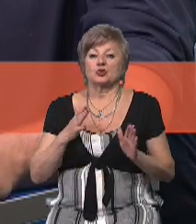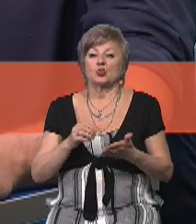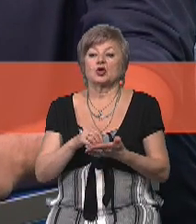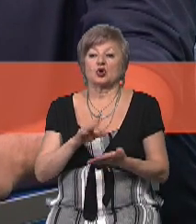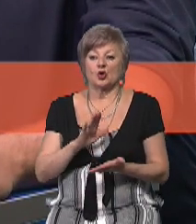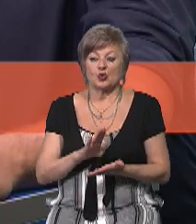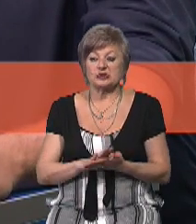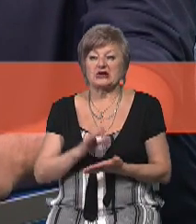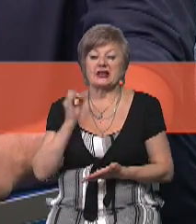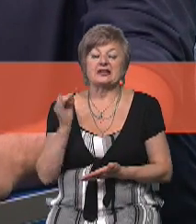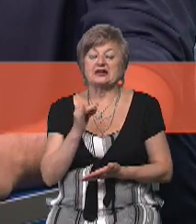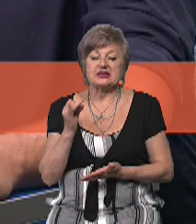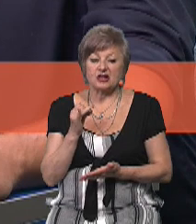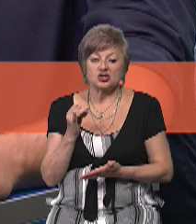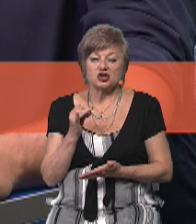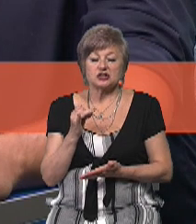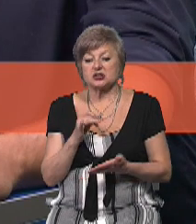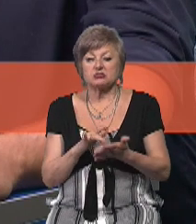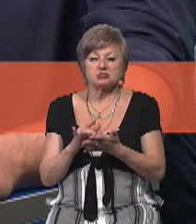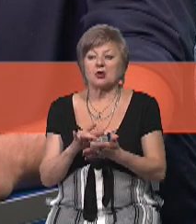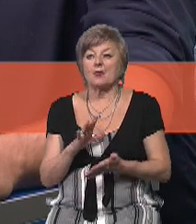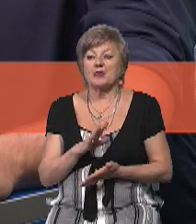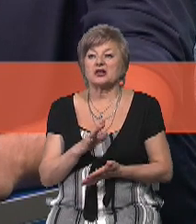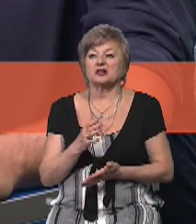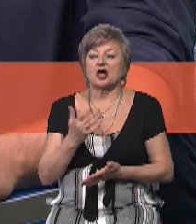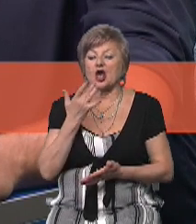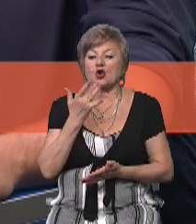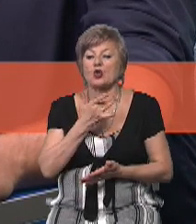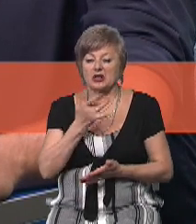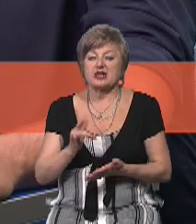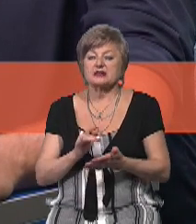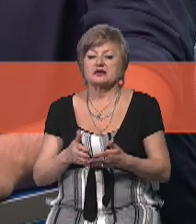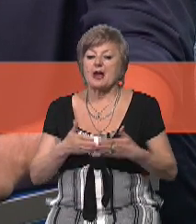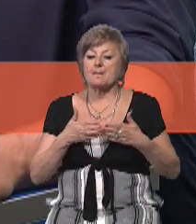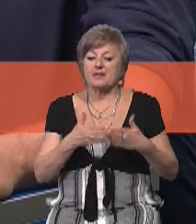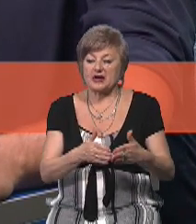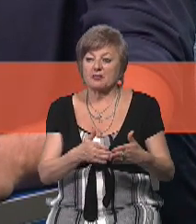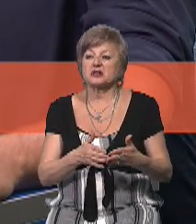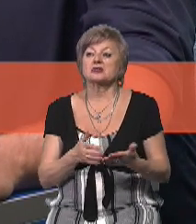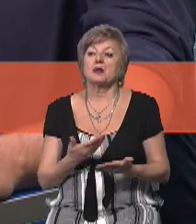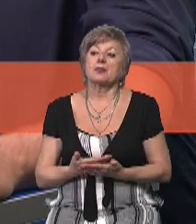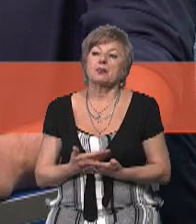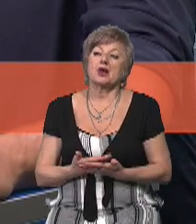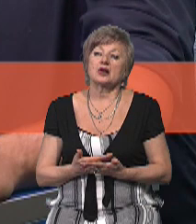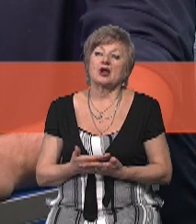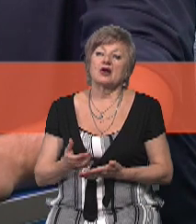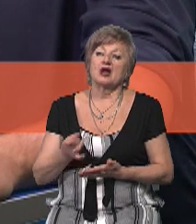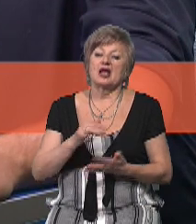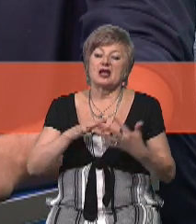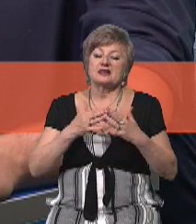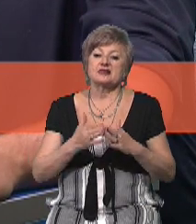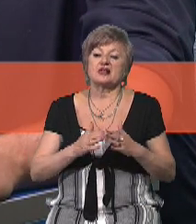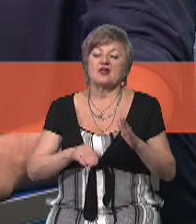наших усно-історичних експедиціях, була радянська переправа, і вона все-таки була знесена, наприклад, в районі села